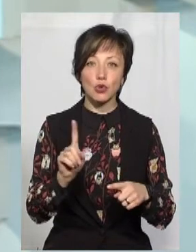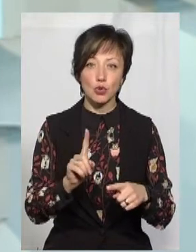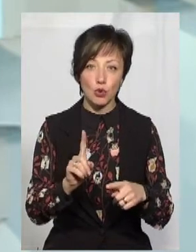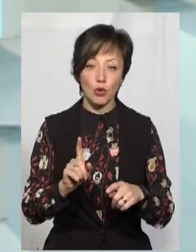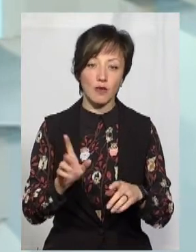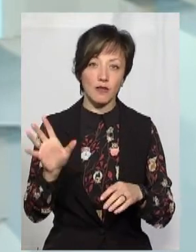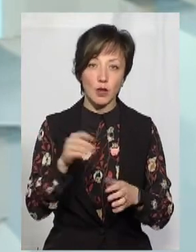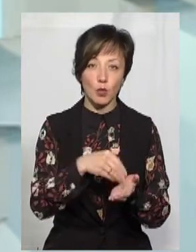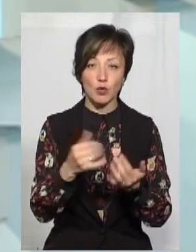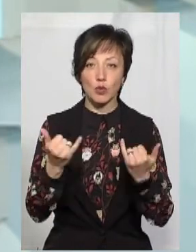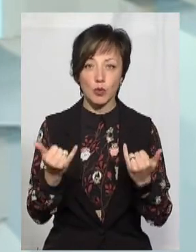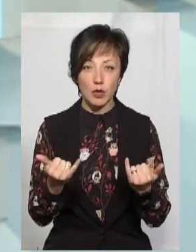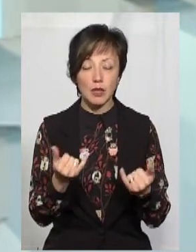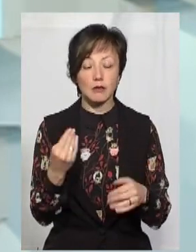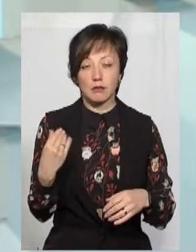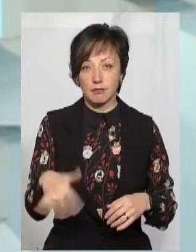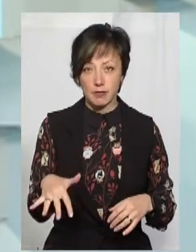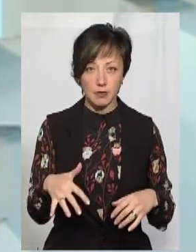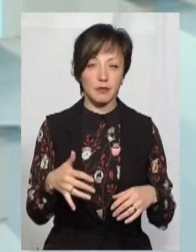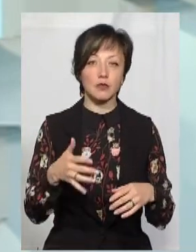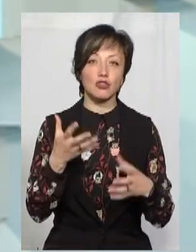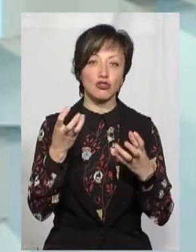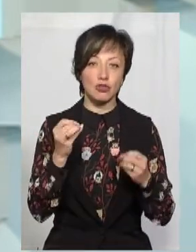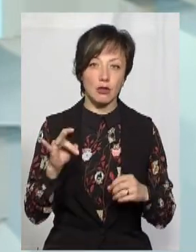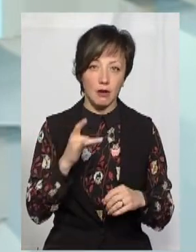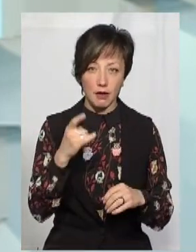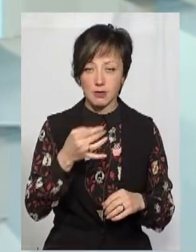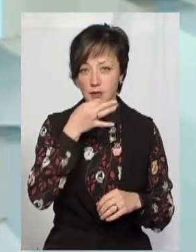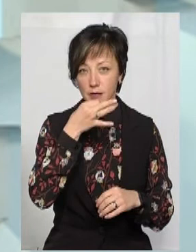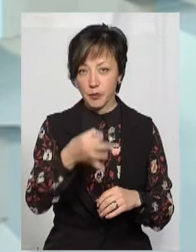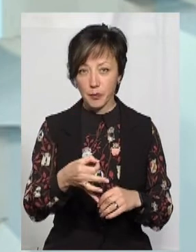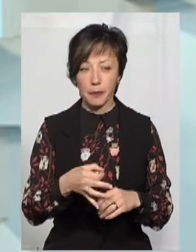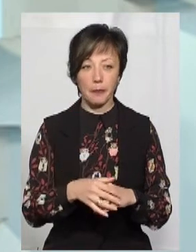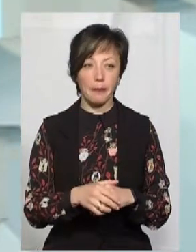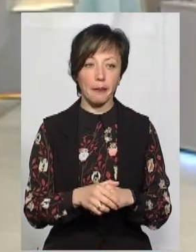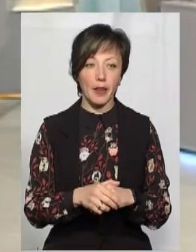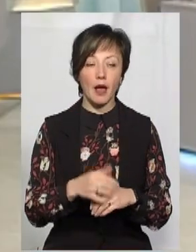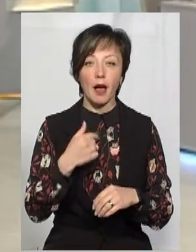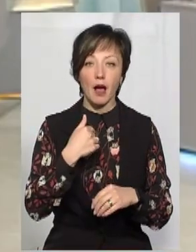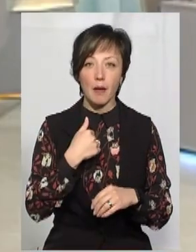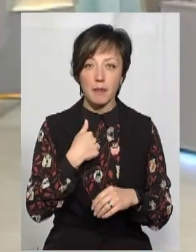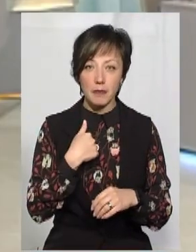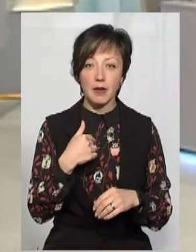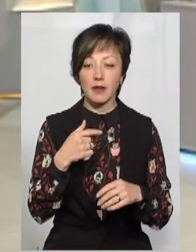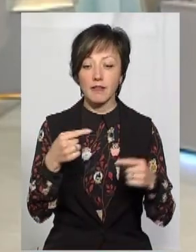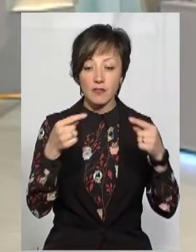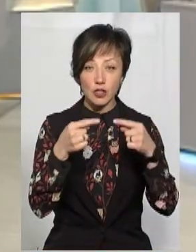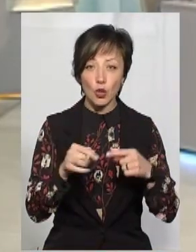сьогодні. Це все коштує, ще раз підкреслюю, багато. І за координацією нашої ми визначаємо саме, куди це передати. Тому